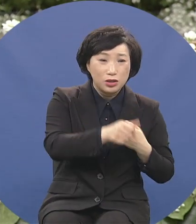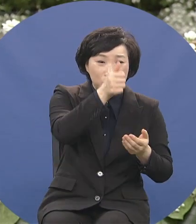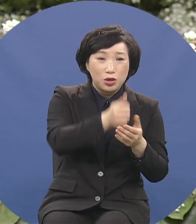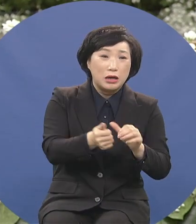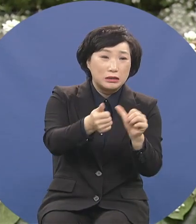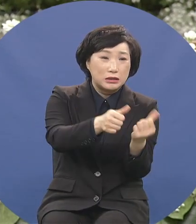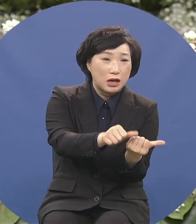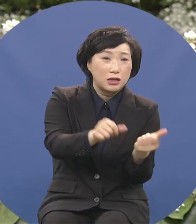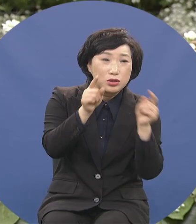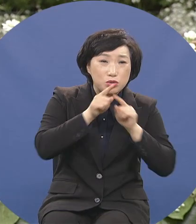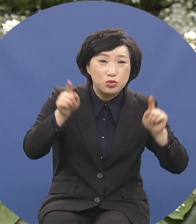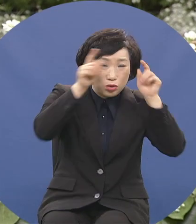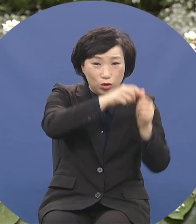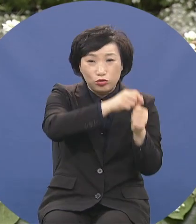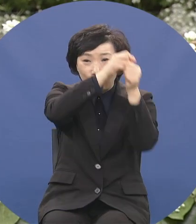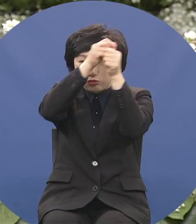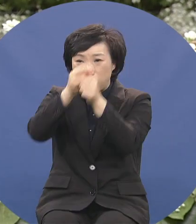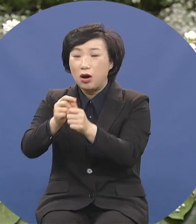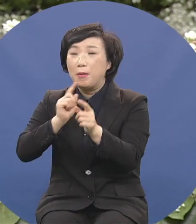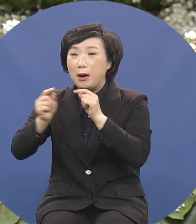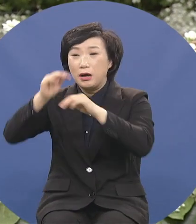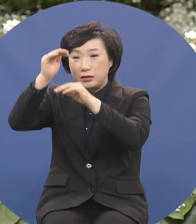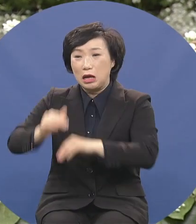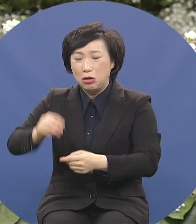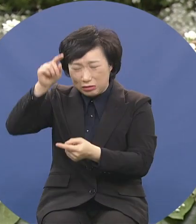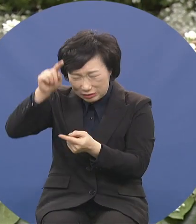사망과 지옥에서 구원다고 말씀하신 그 말씀이